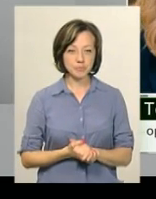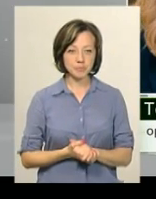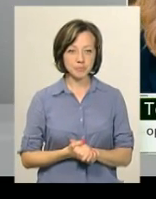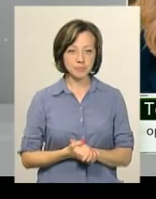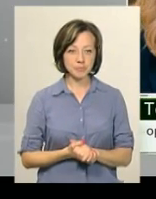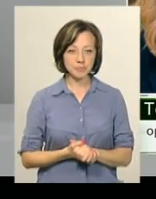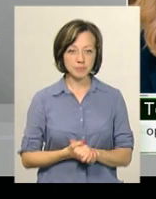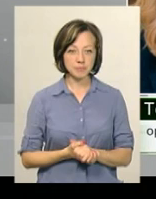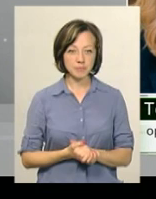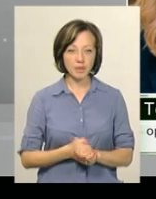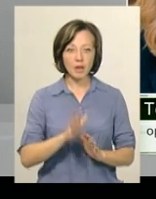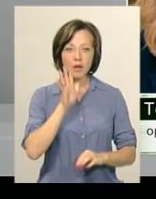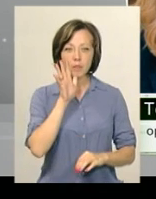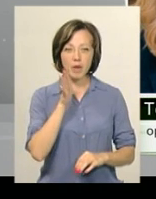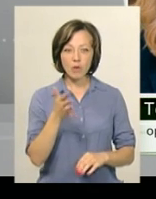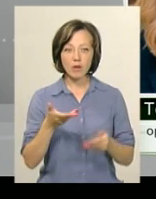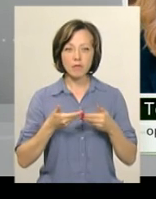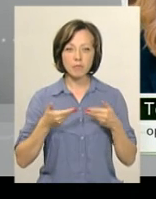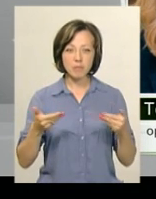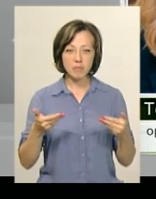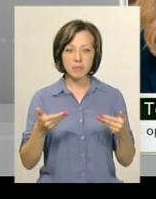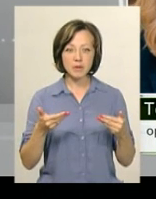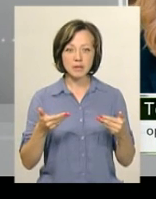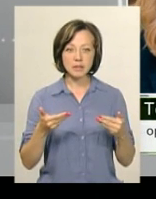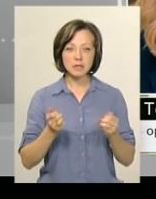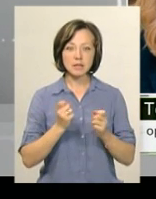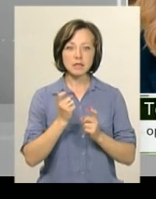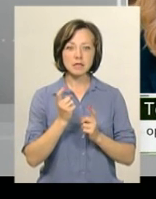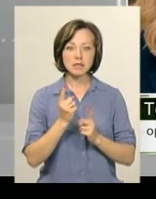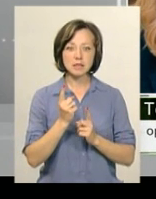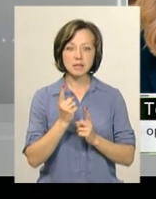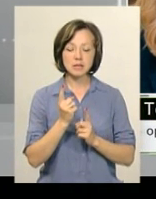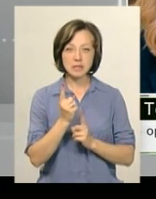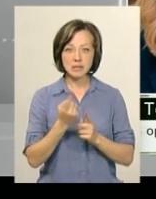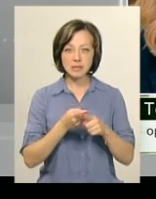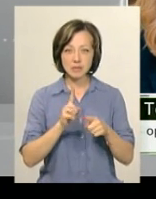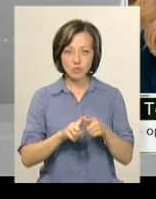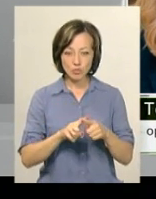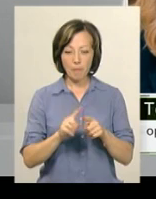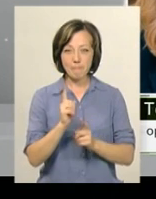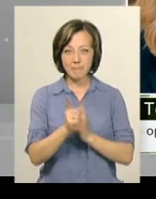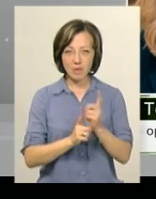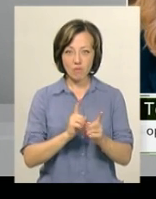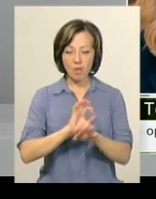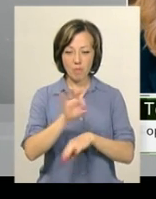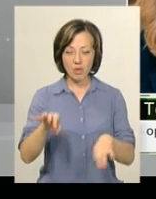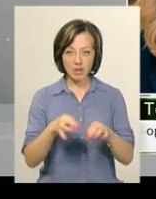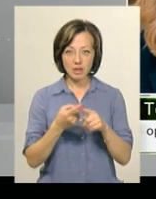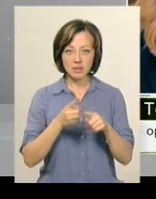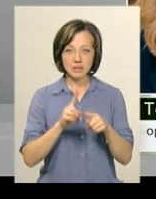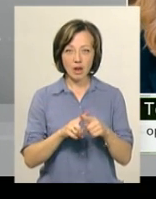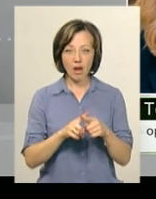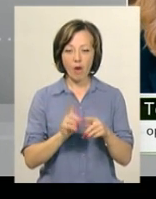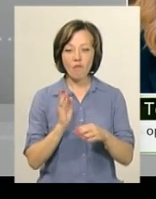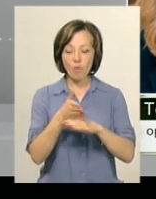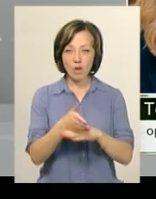5 років вони змінювали модель, вона себе підтвердила, довела, що вона ефективна. Діти на вході в парк отримують паспорт,